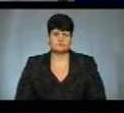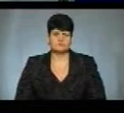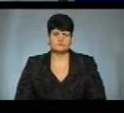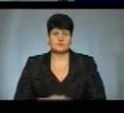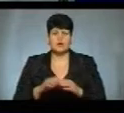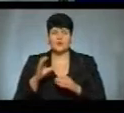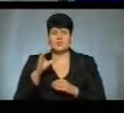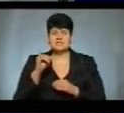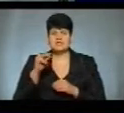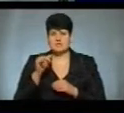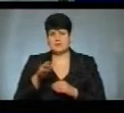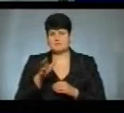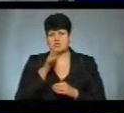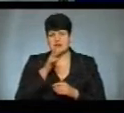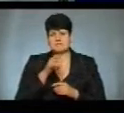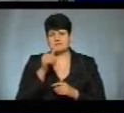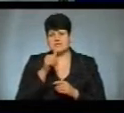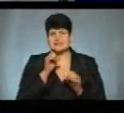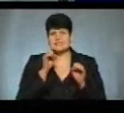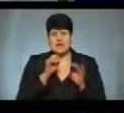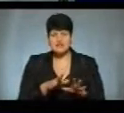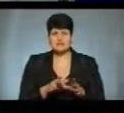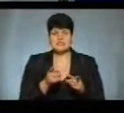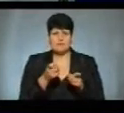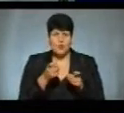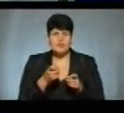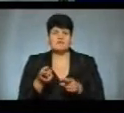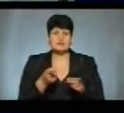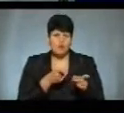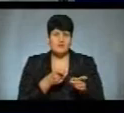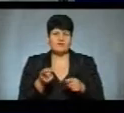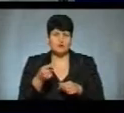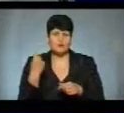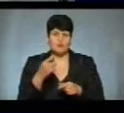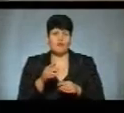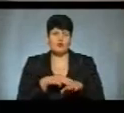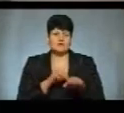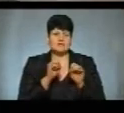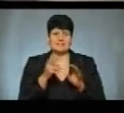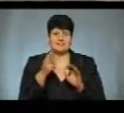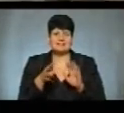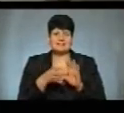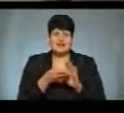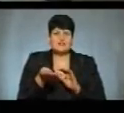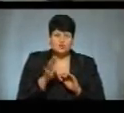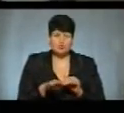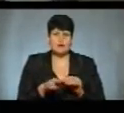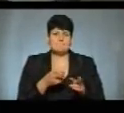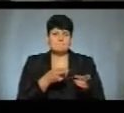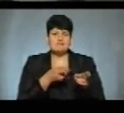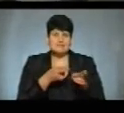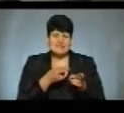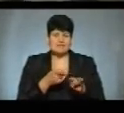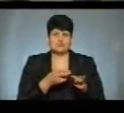У січні під час місячника добровільної здачі зброї у Тернопільській області в поліцію здали 29 одиниць мисливської,